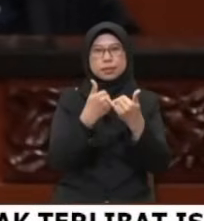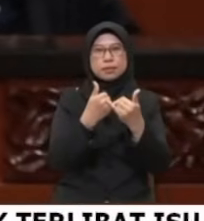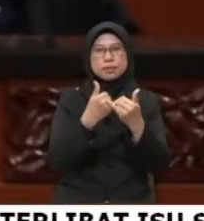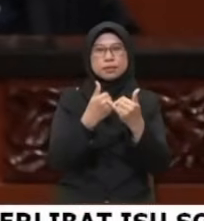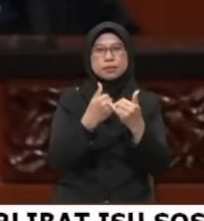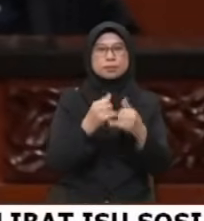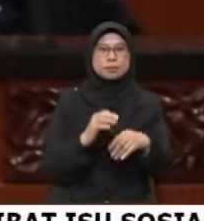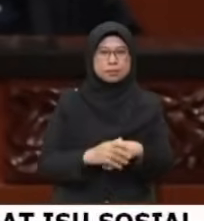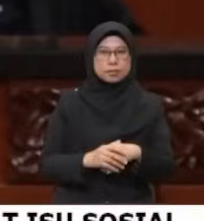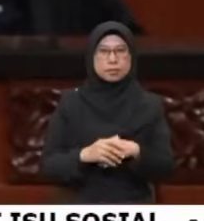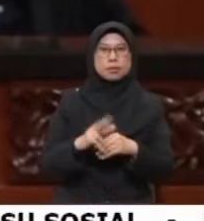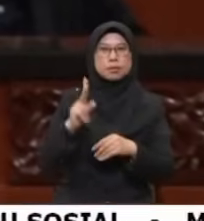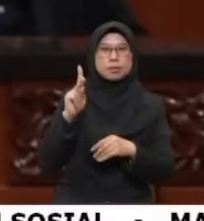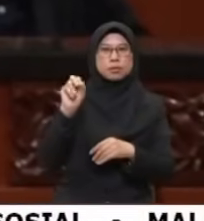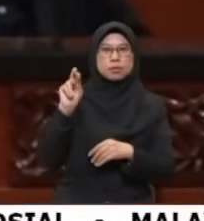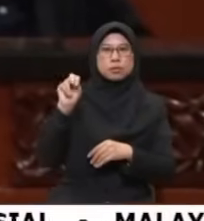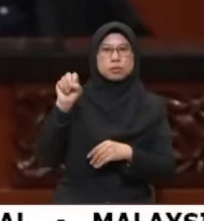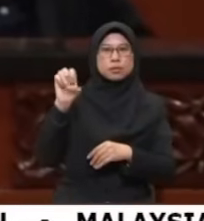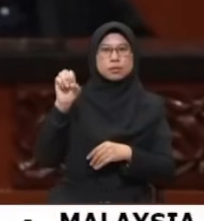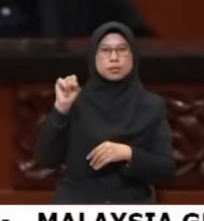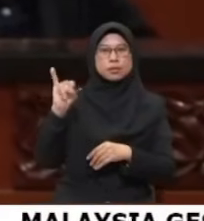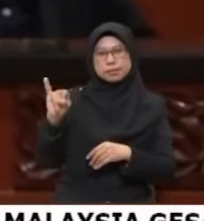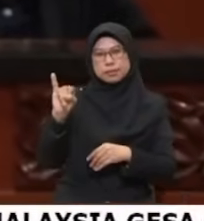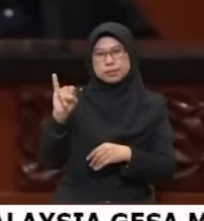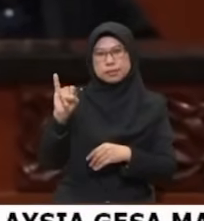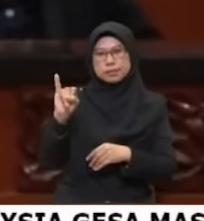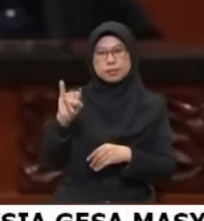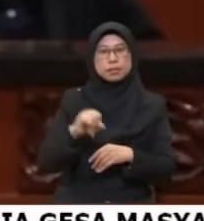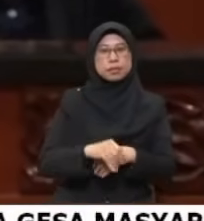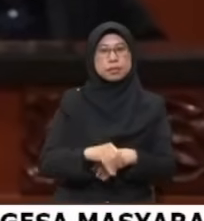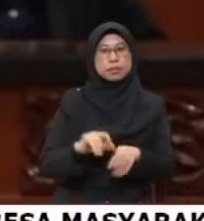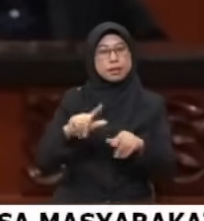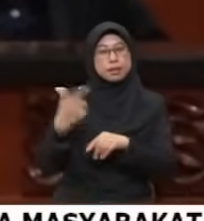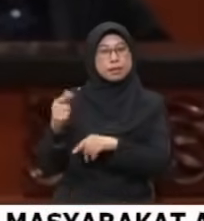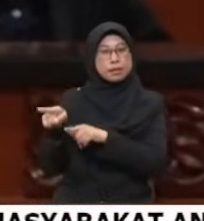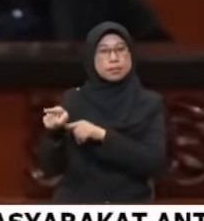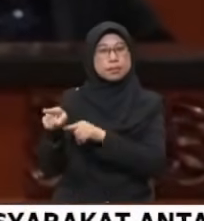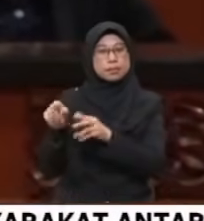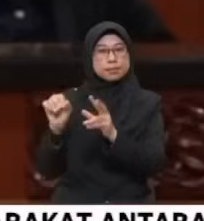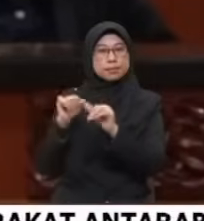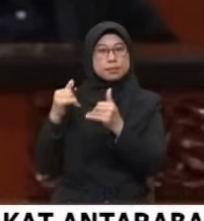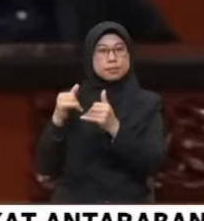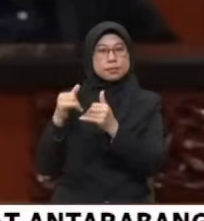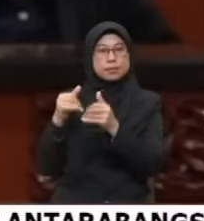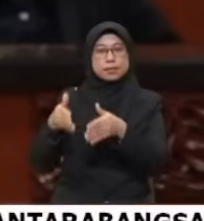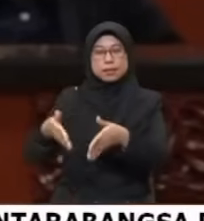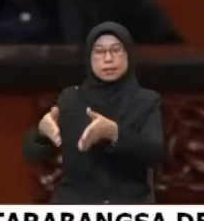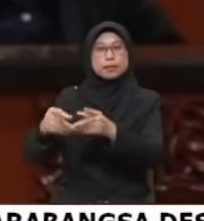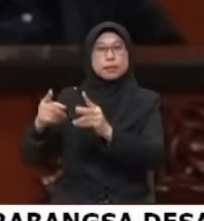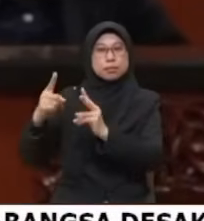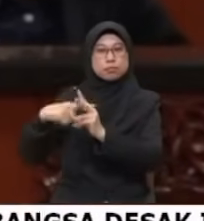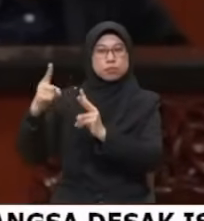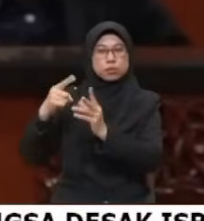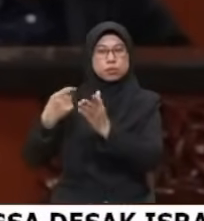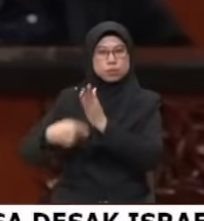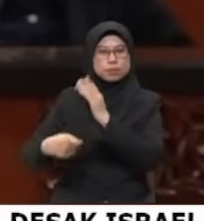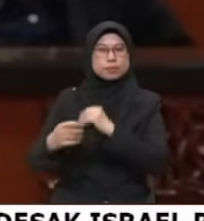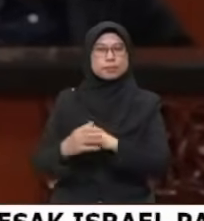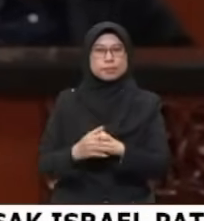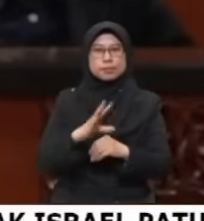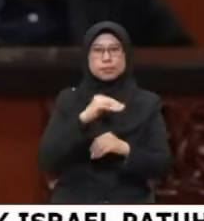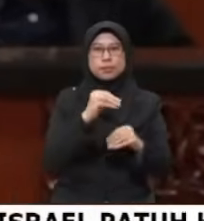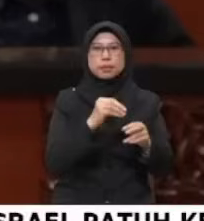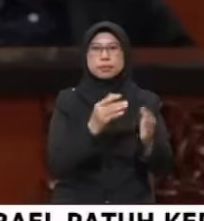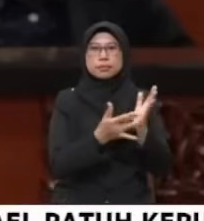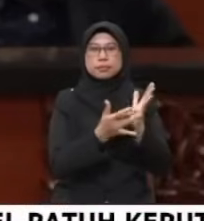selenggaraan yang berlain dengan yang betul pelbagai prosedur kerja dan spesifikasi teknikal